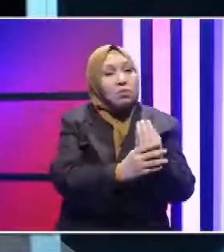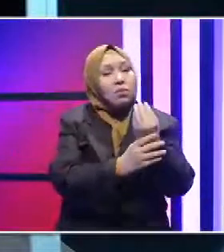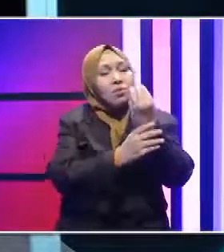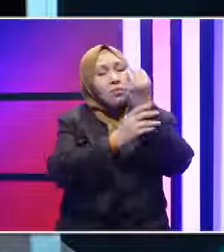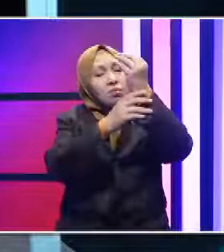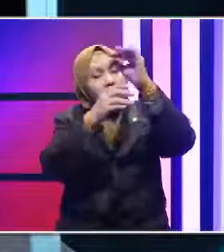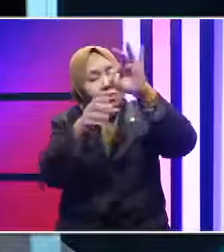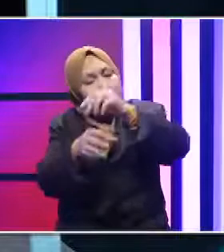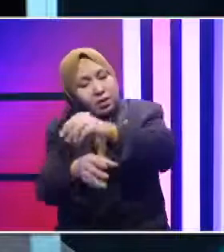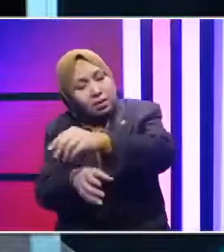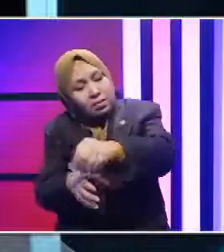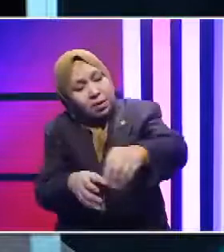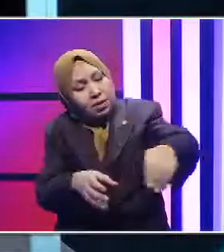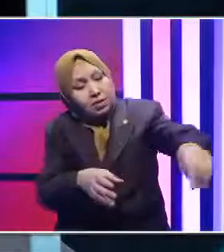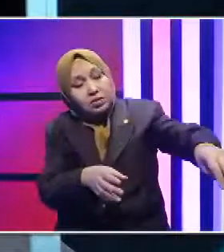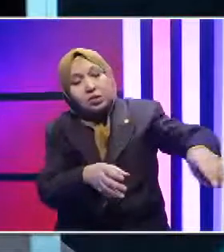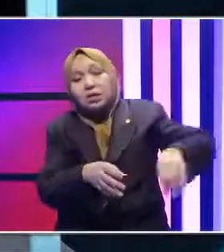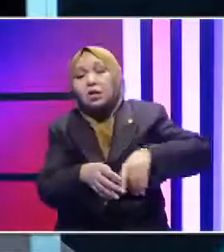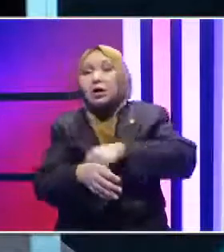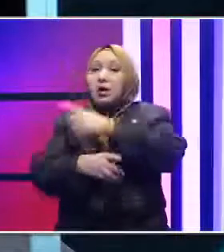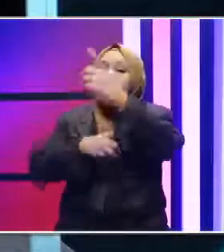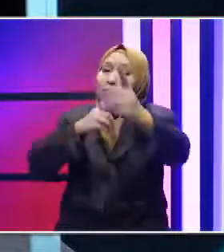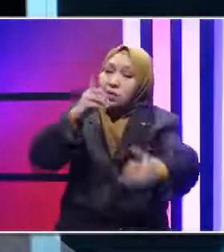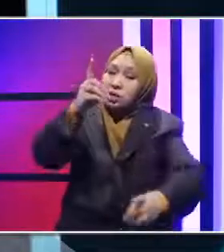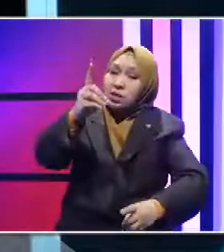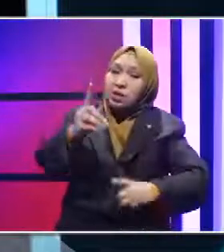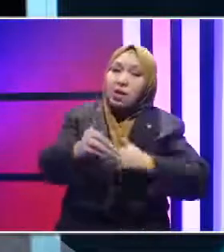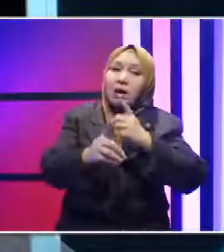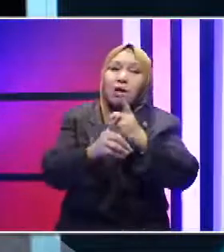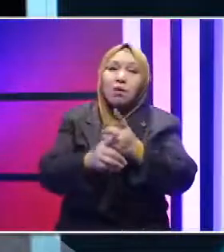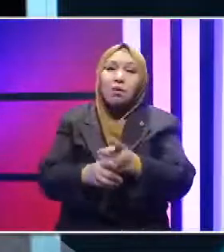bajai bangkai dunia yang ku